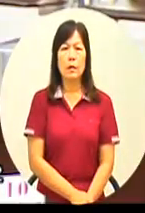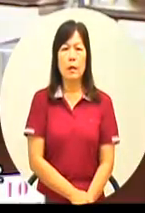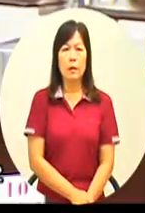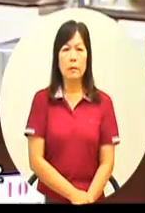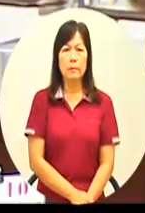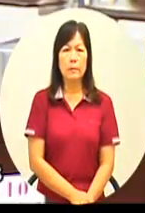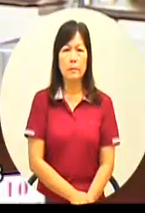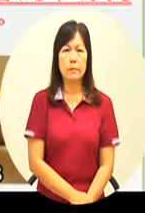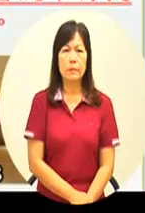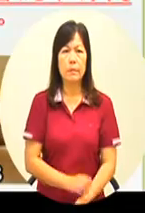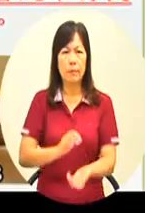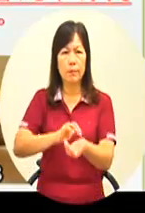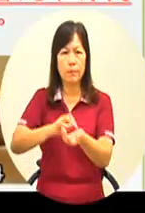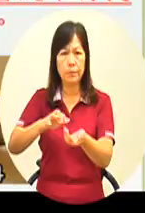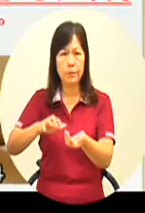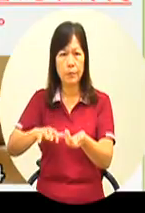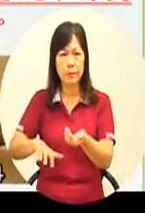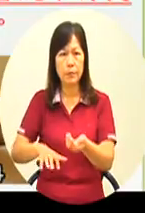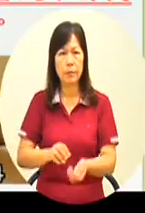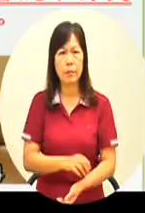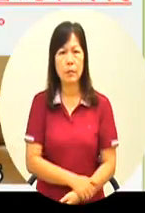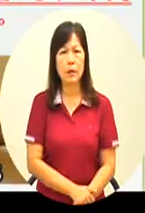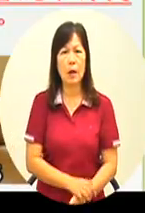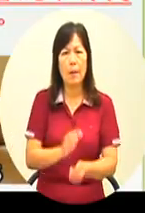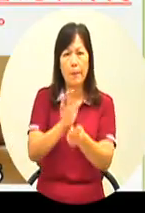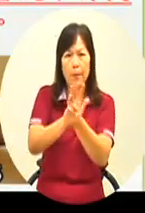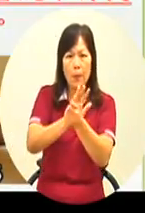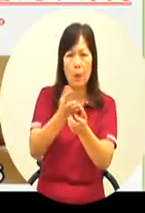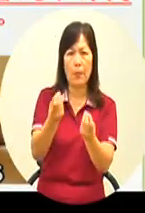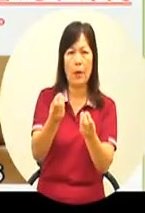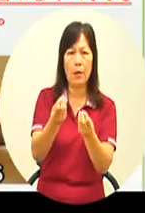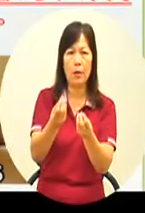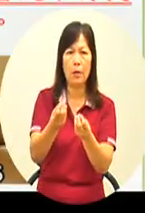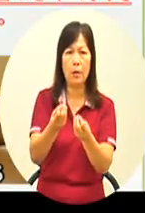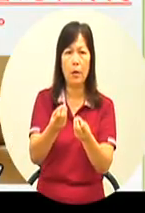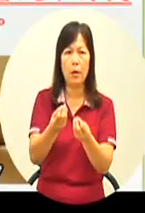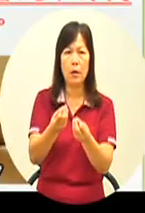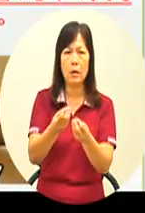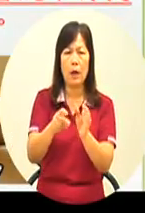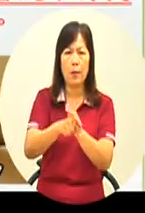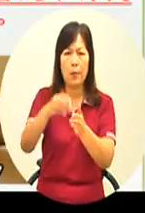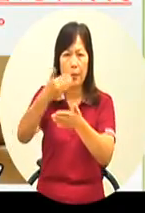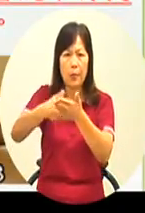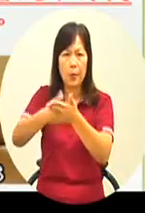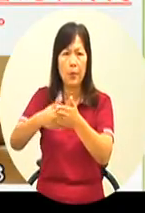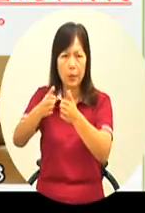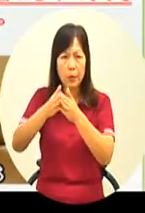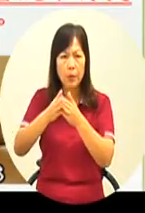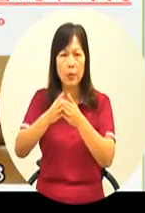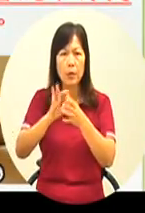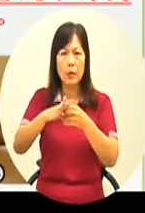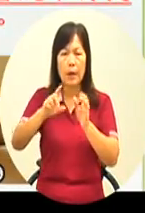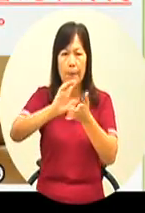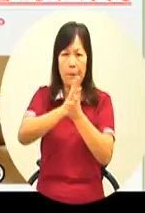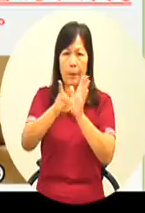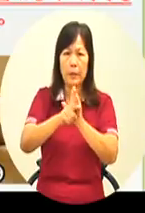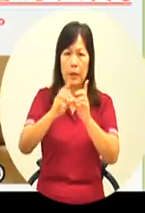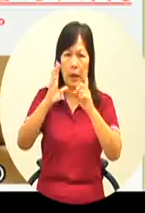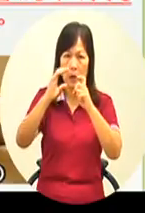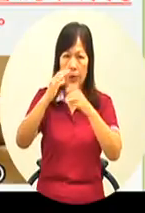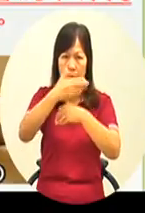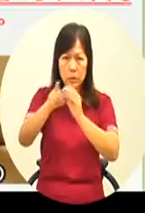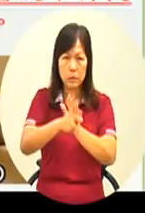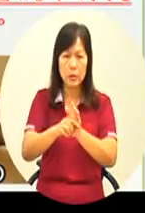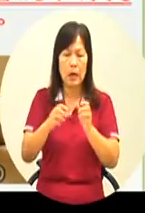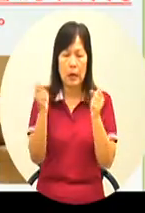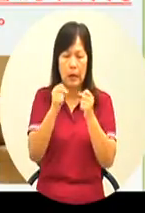医院不再提供殡馆服务的时候，民众的需求没有减少嘛？预期出现啊，礼仪室的冷冻柜不足的